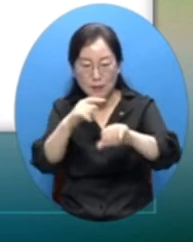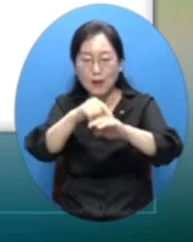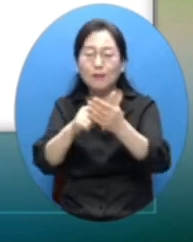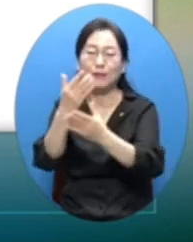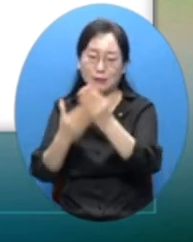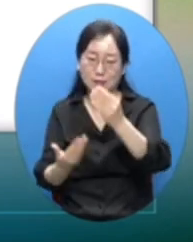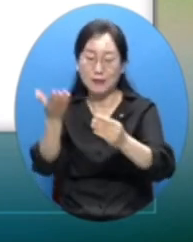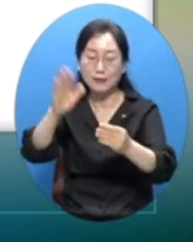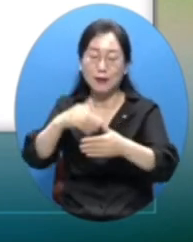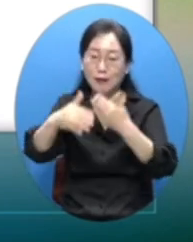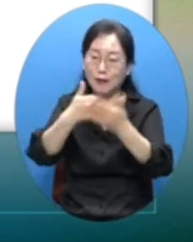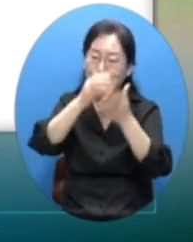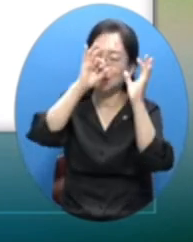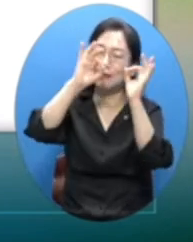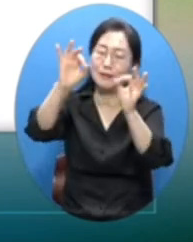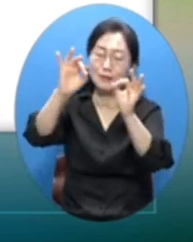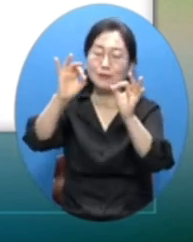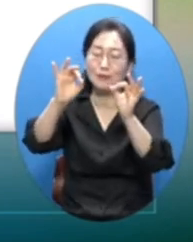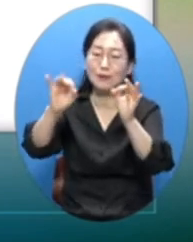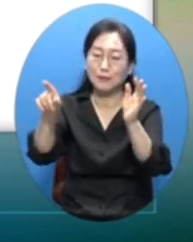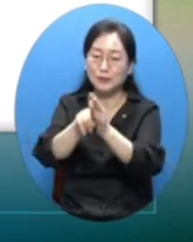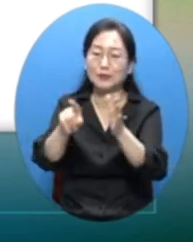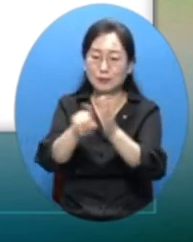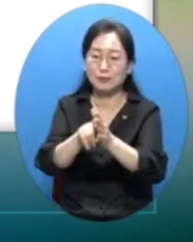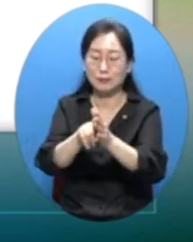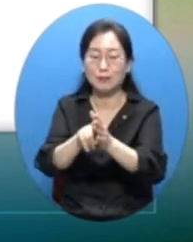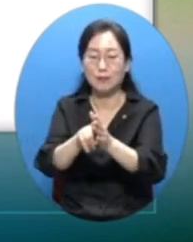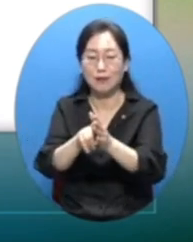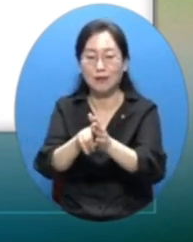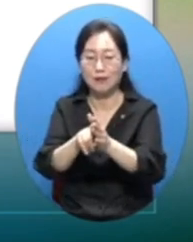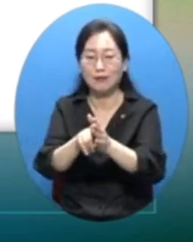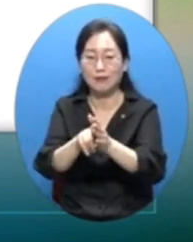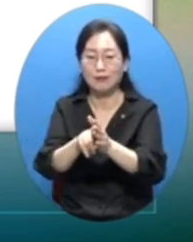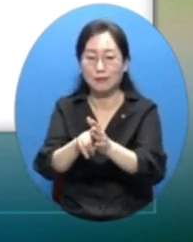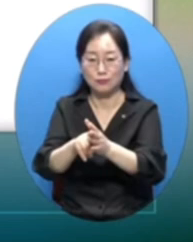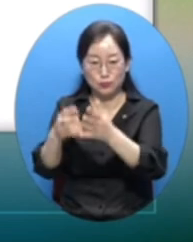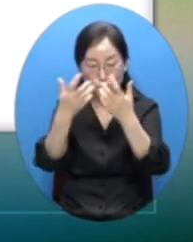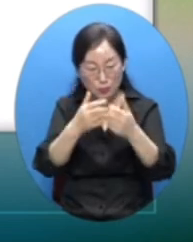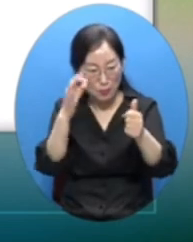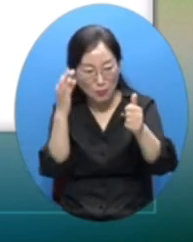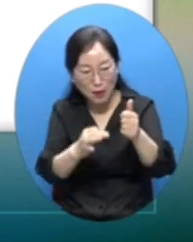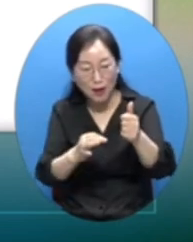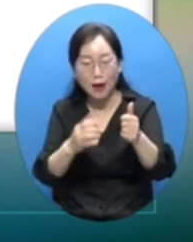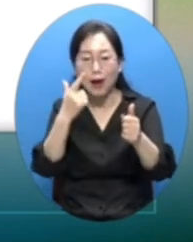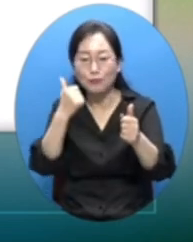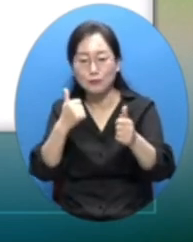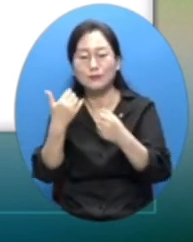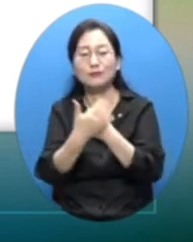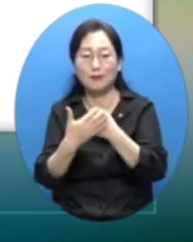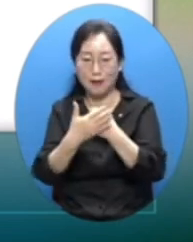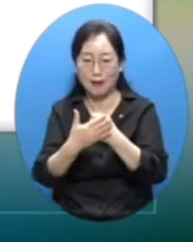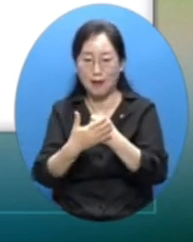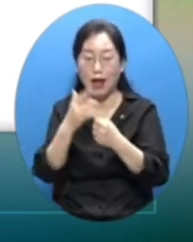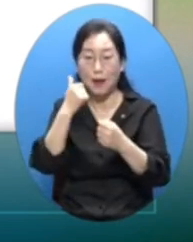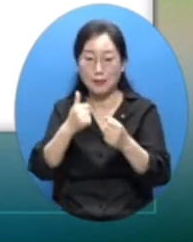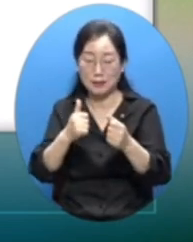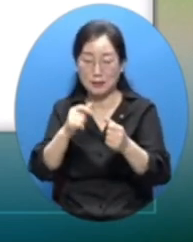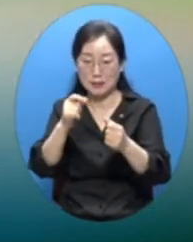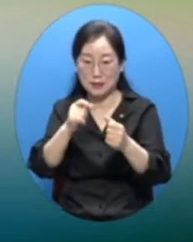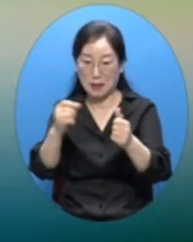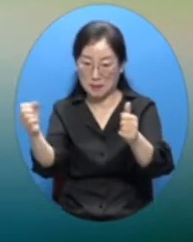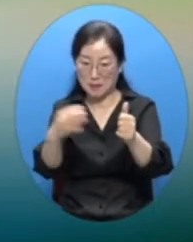아들이 하나님 보고 바라보고 그 믿음이 그렇게 충만한 것을 보면서 아버지가 은혜를 받았어요. 아버지가 이런 글을